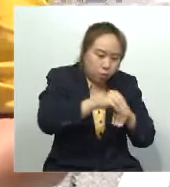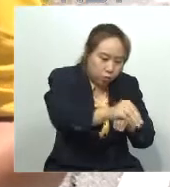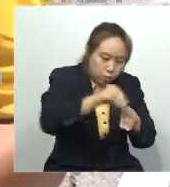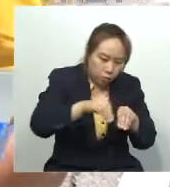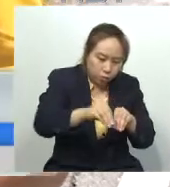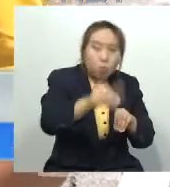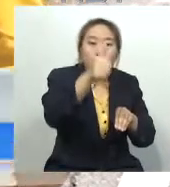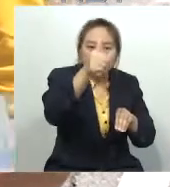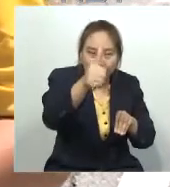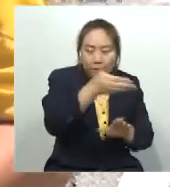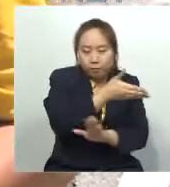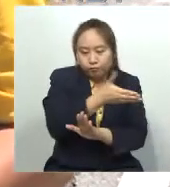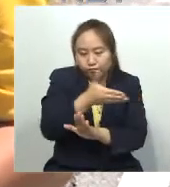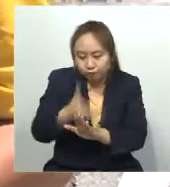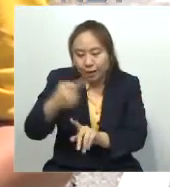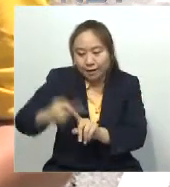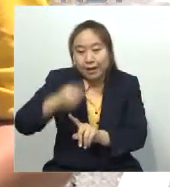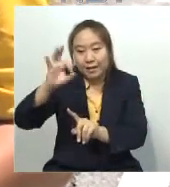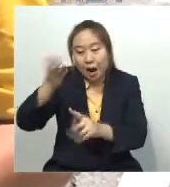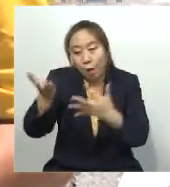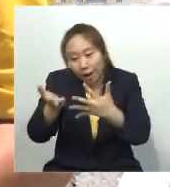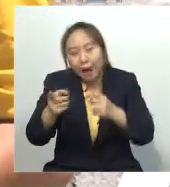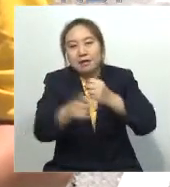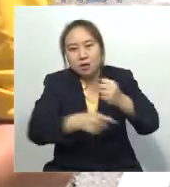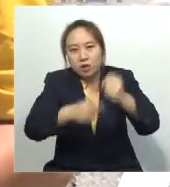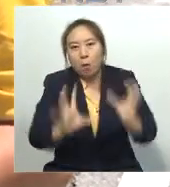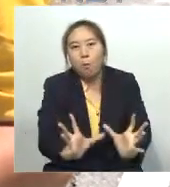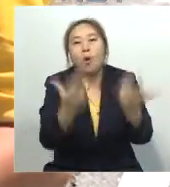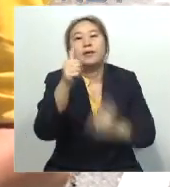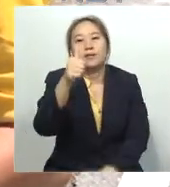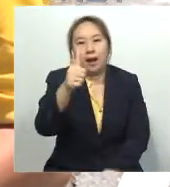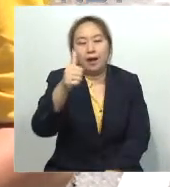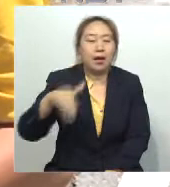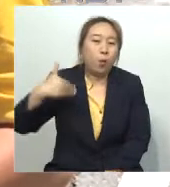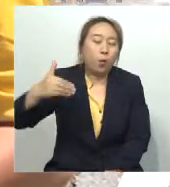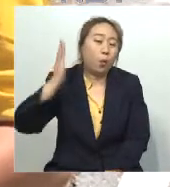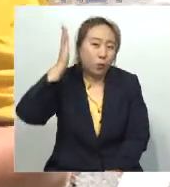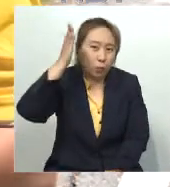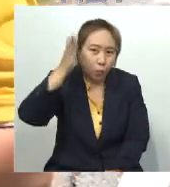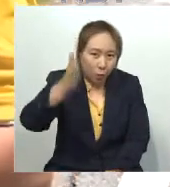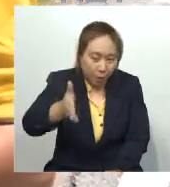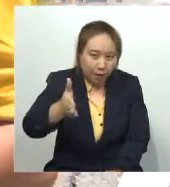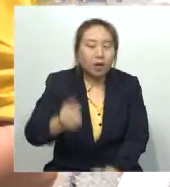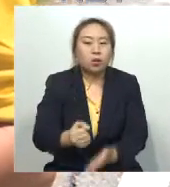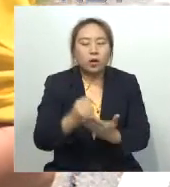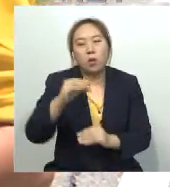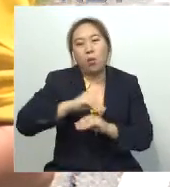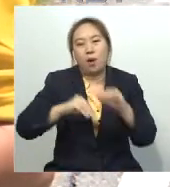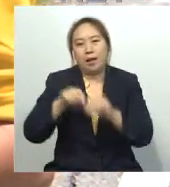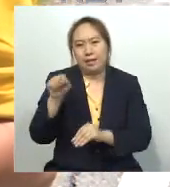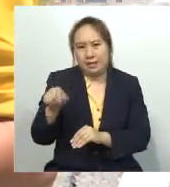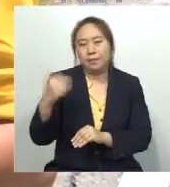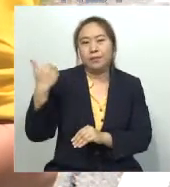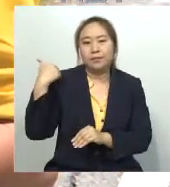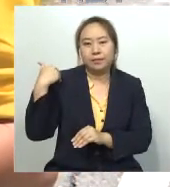ได้ภายในกลางเดือนกันยานะฮะโดยที่พื้นที่เหล่านี้จะเป็นพื้นที่เป็นเครื่องมือด้วยโดยเฉพาะโครงการบางบานเนี่ยเรามีพื้น